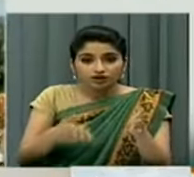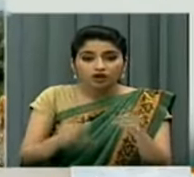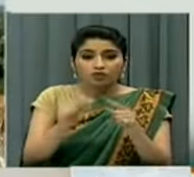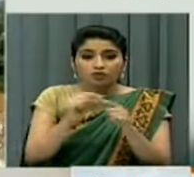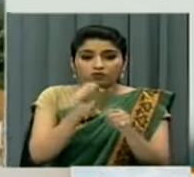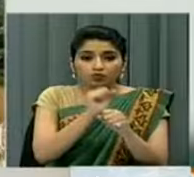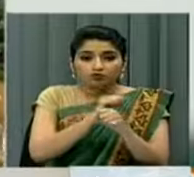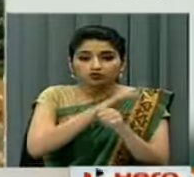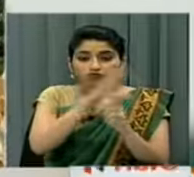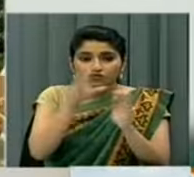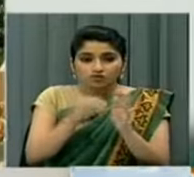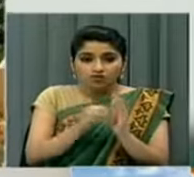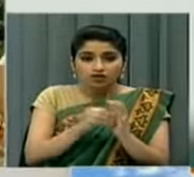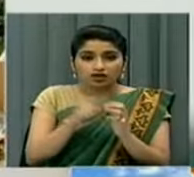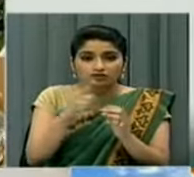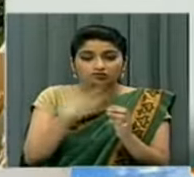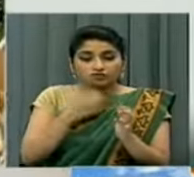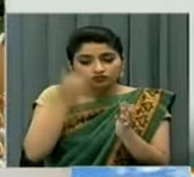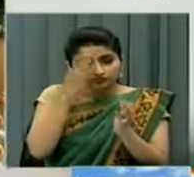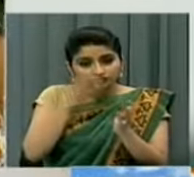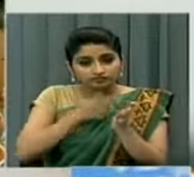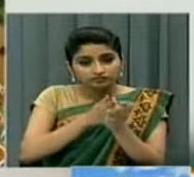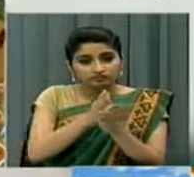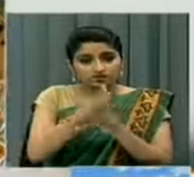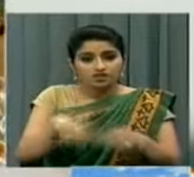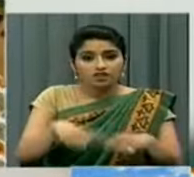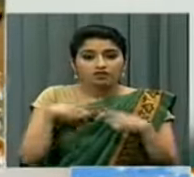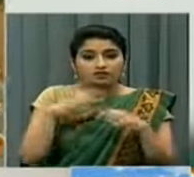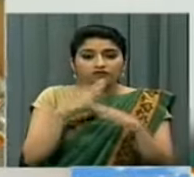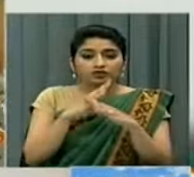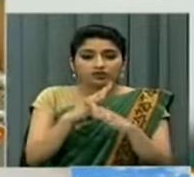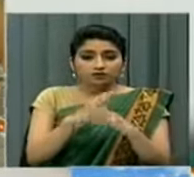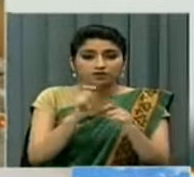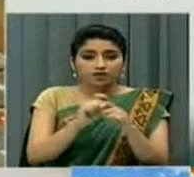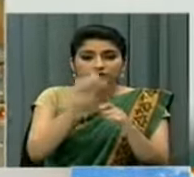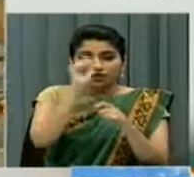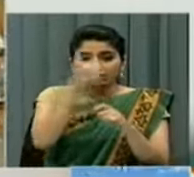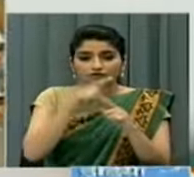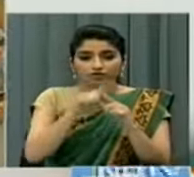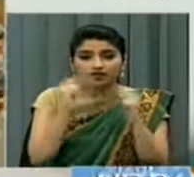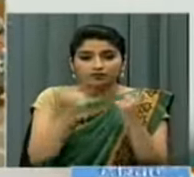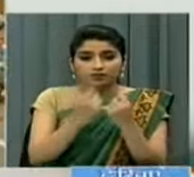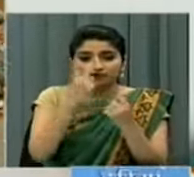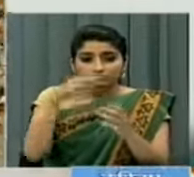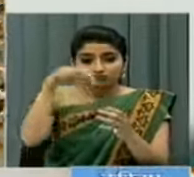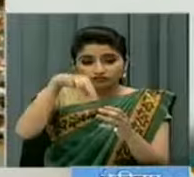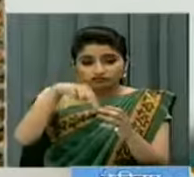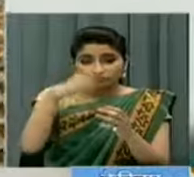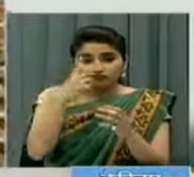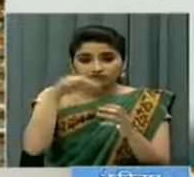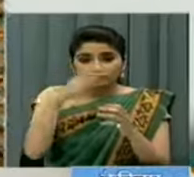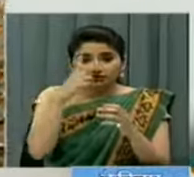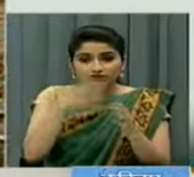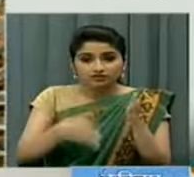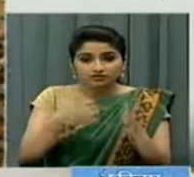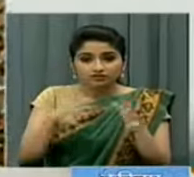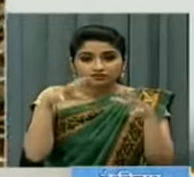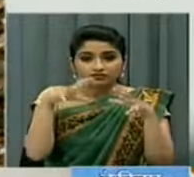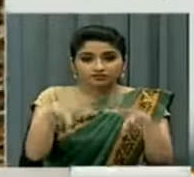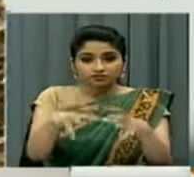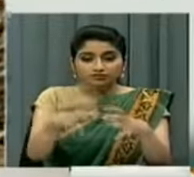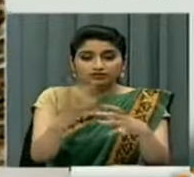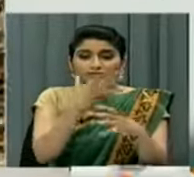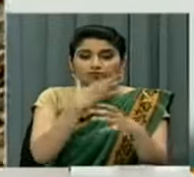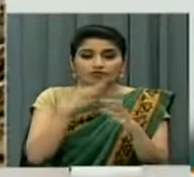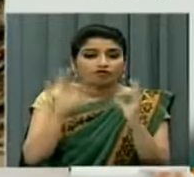चाहिए। ठीक कह रहे हैं बख्शी साहब, इसकी जो और मॉडर्नाइजेशन होना चाहिए इसका। अभी आपने देखा होगा